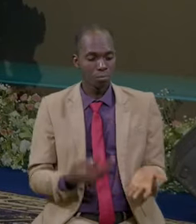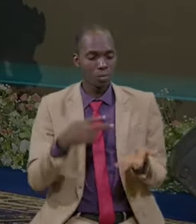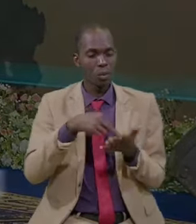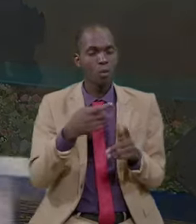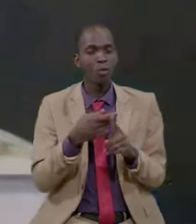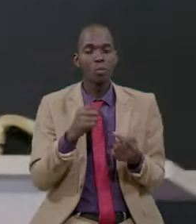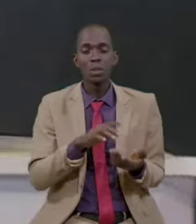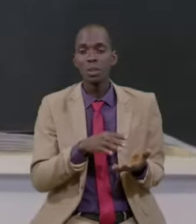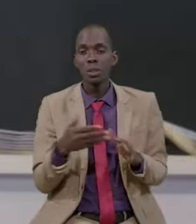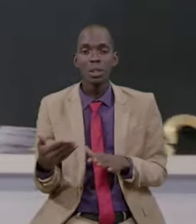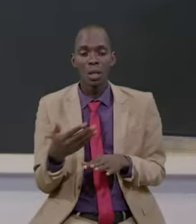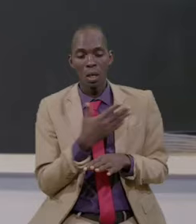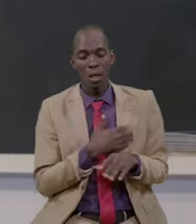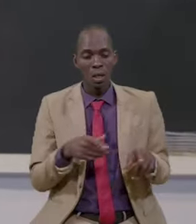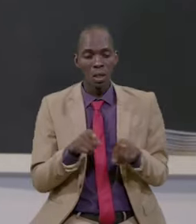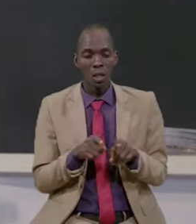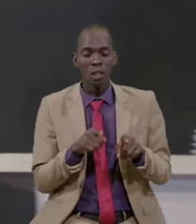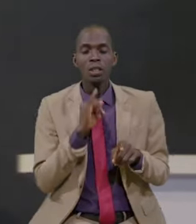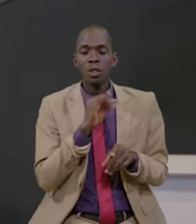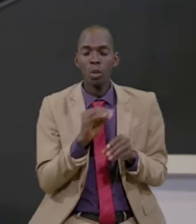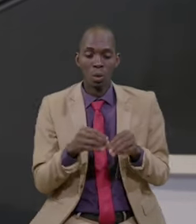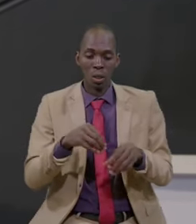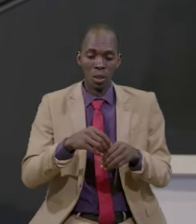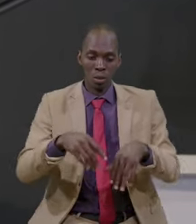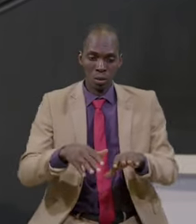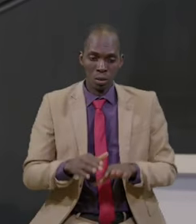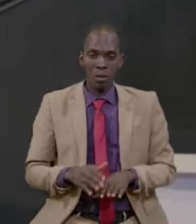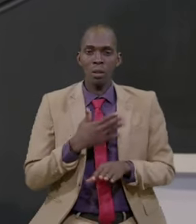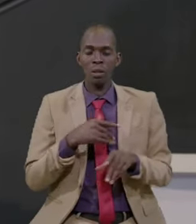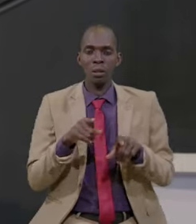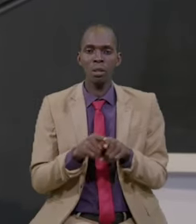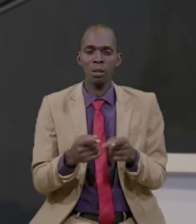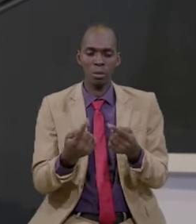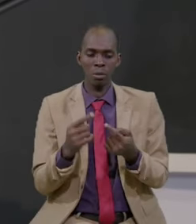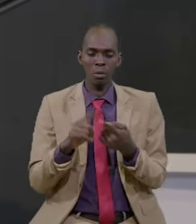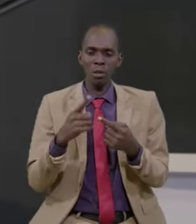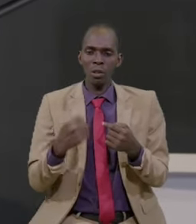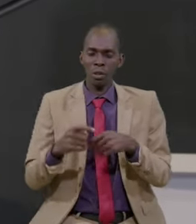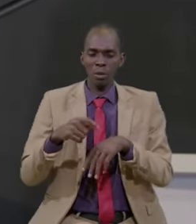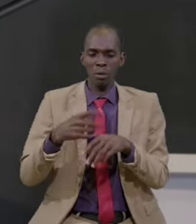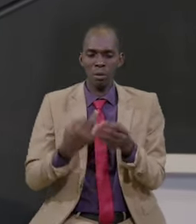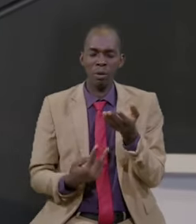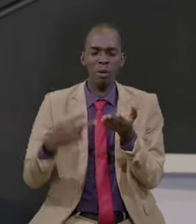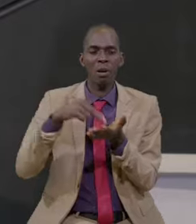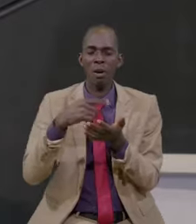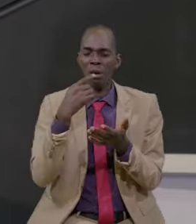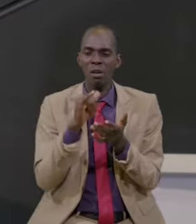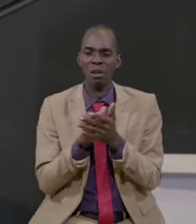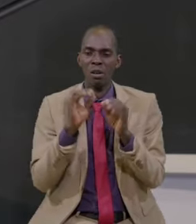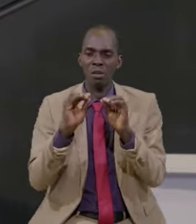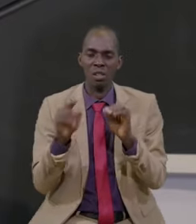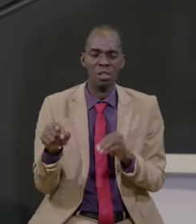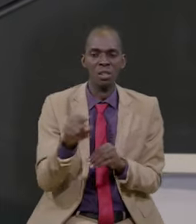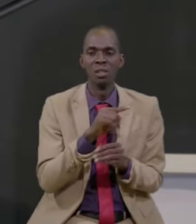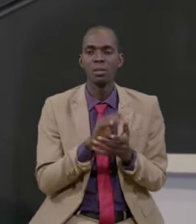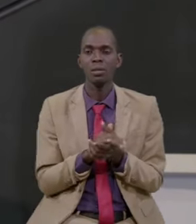comme il vient à ce côté de la résurrection, il dit, enseignez-leur